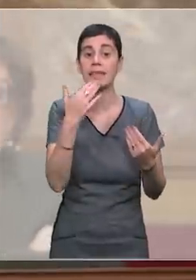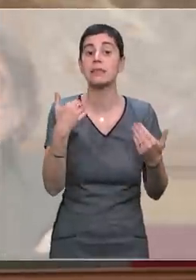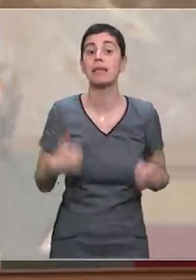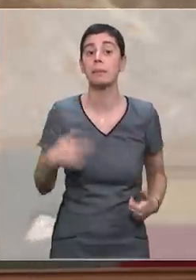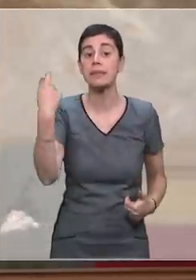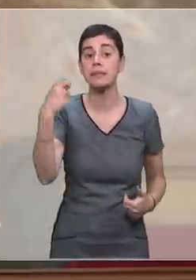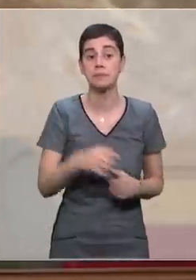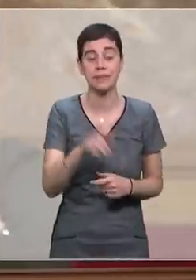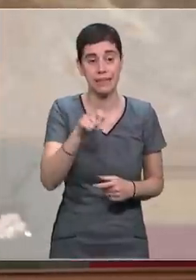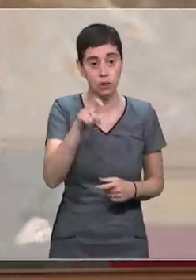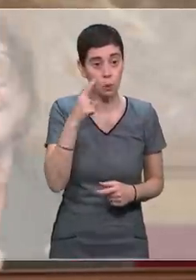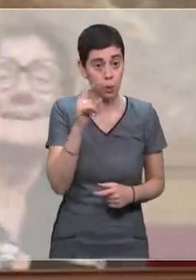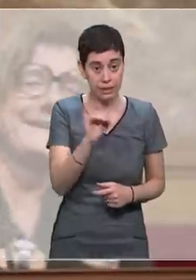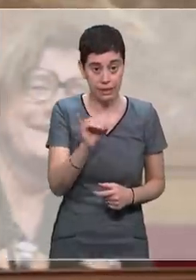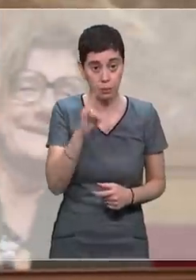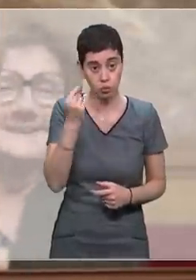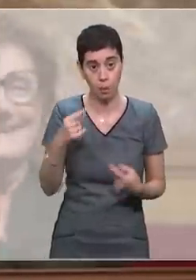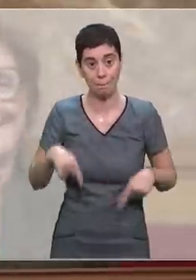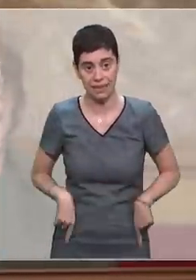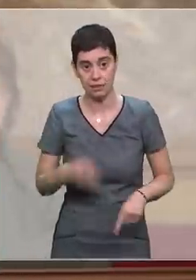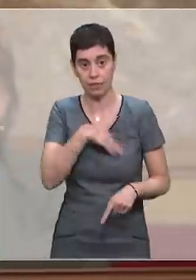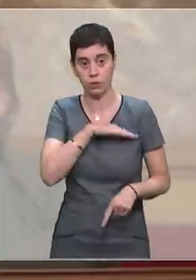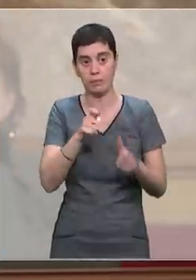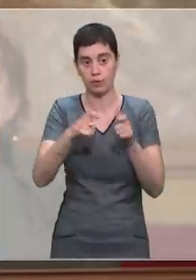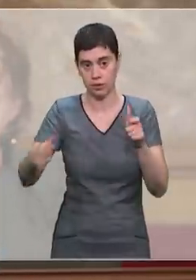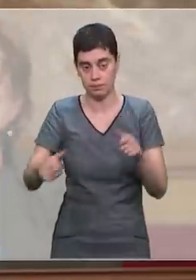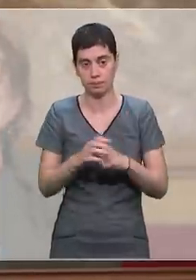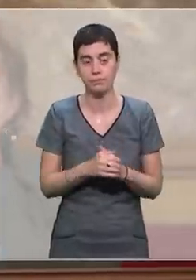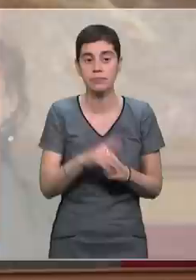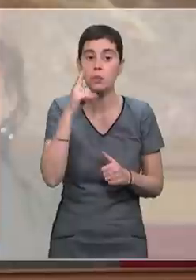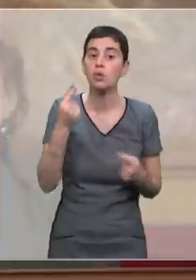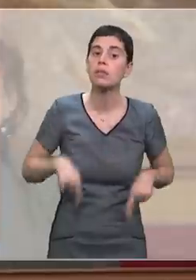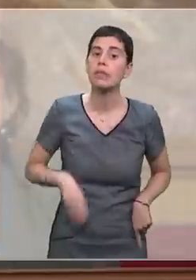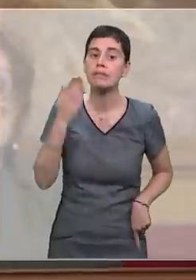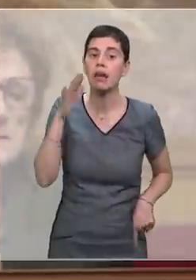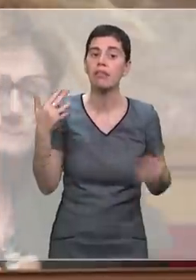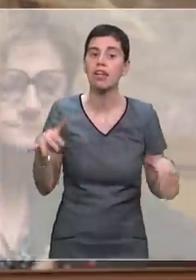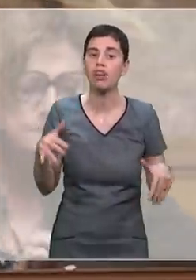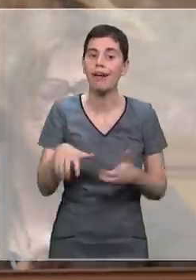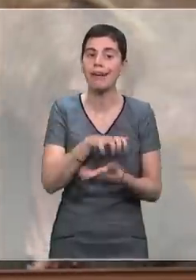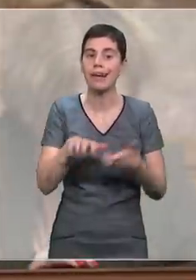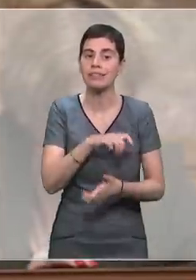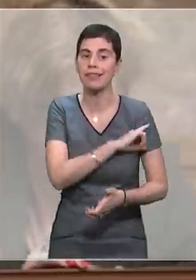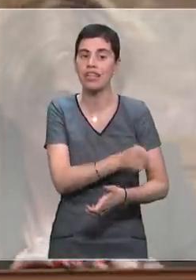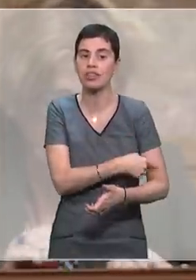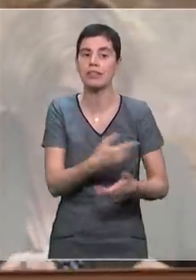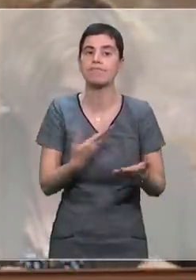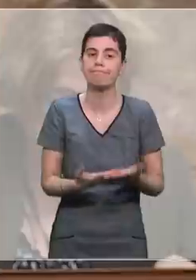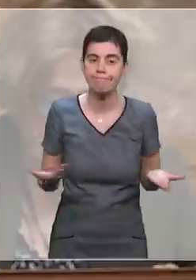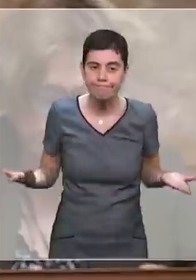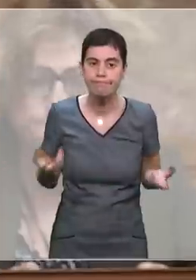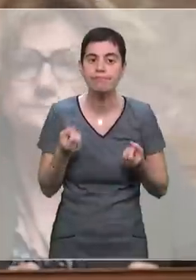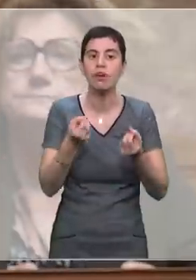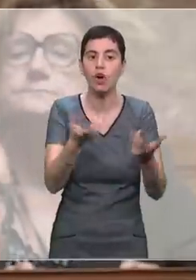ma question à Monsieur le Ministre chargé de l'Industrie. Monsieur le ministre, comme vous le savez, la crise énergétique que nous traversons impacte fortement